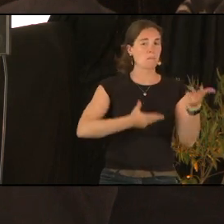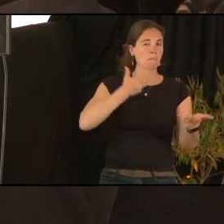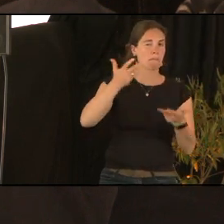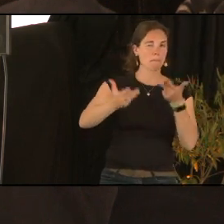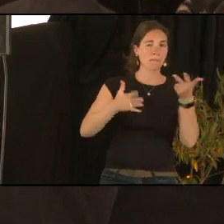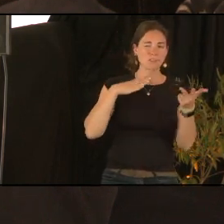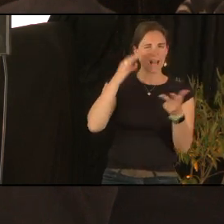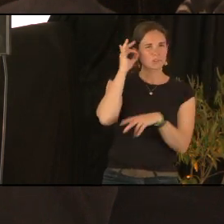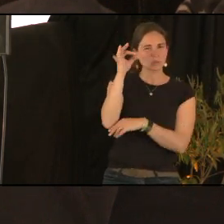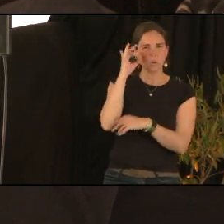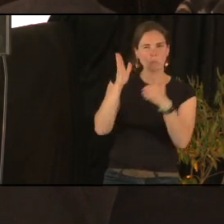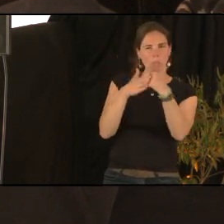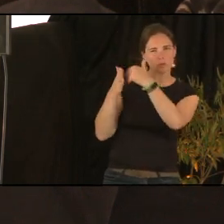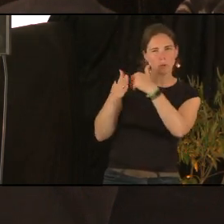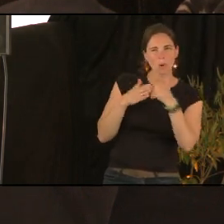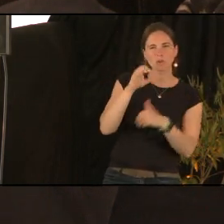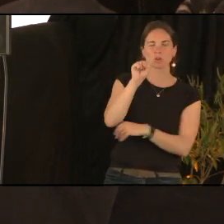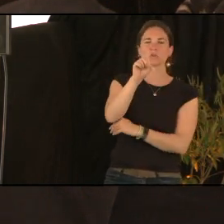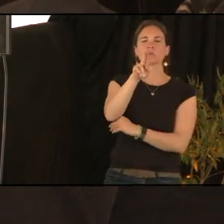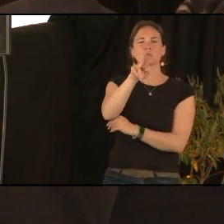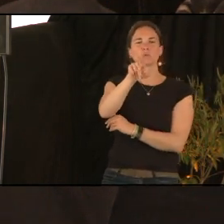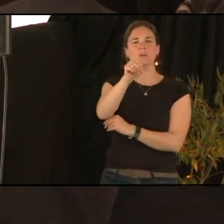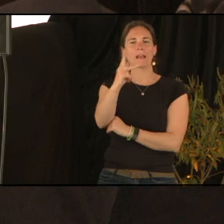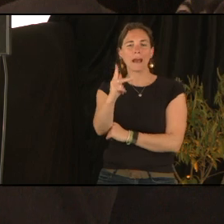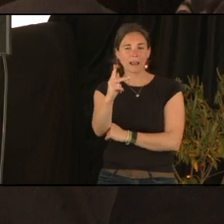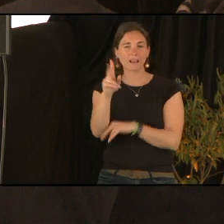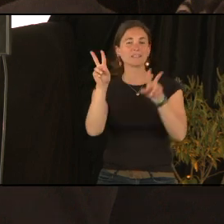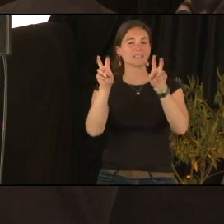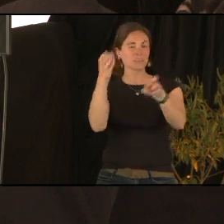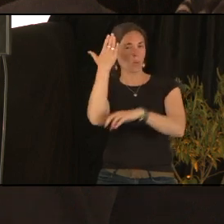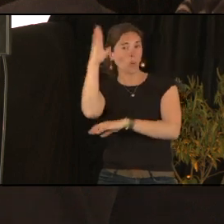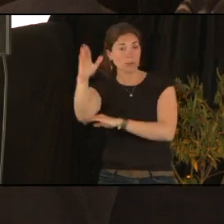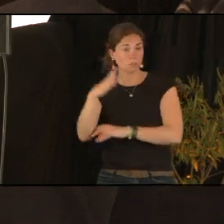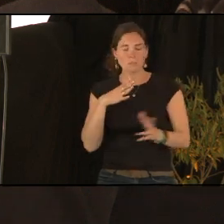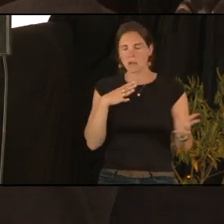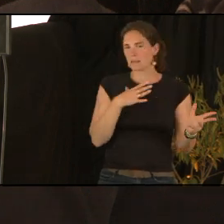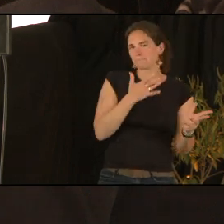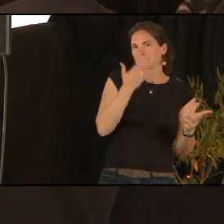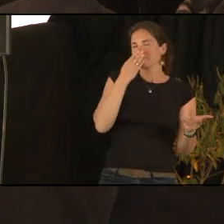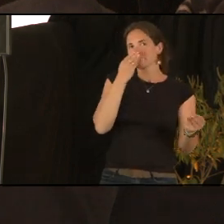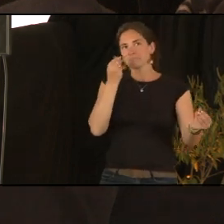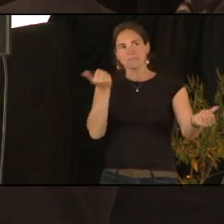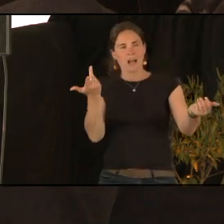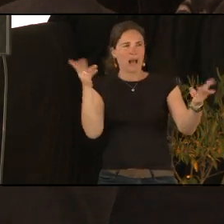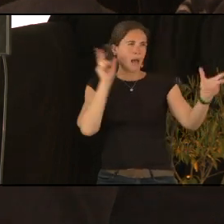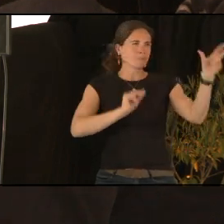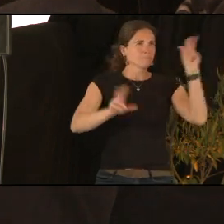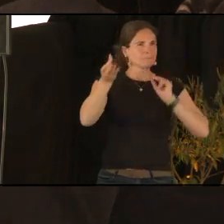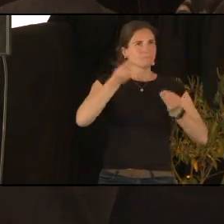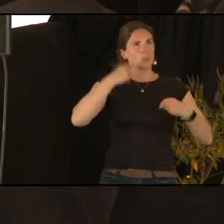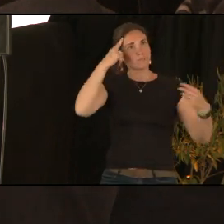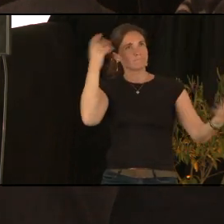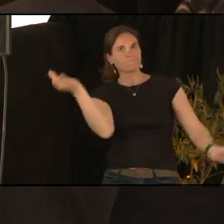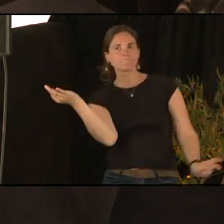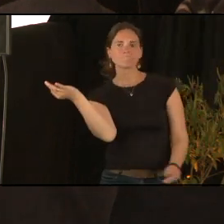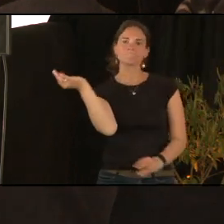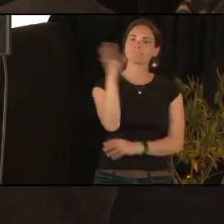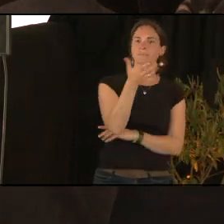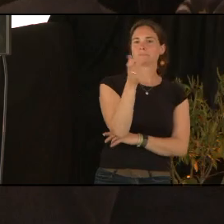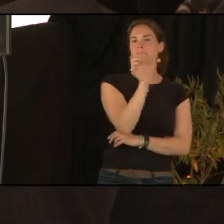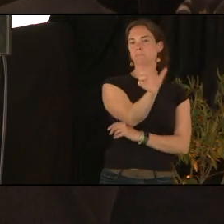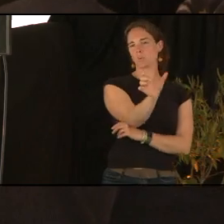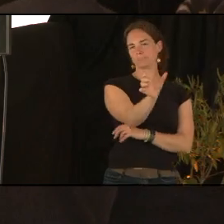de sonorités très proches du mot solac, sulac, qui est aussi un titre de livre de Janada. Je ne sais pas dans quelle mesure ça a été digéré et ça, voilà, et ça rejaillit sous cette